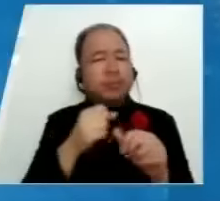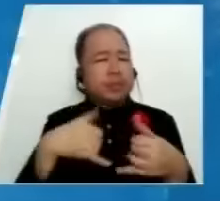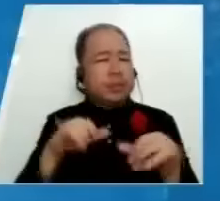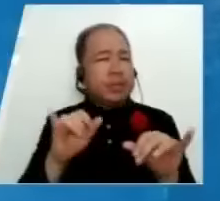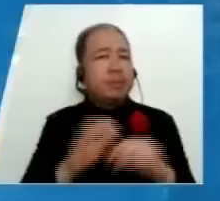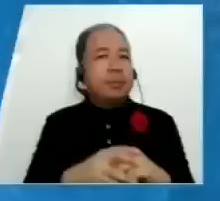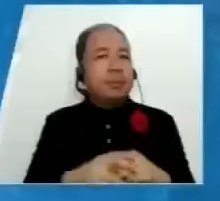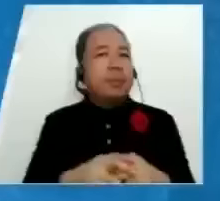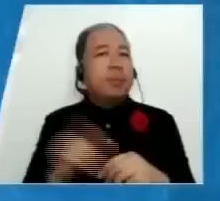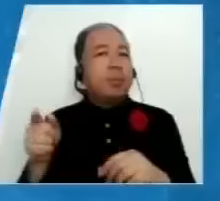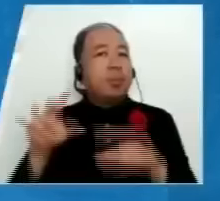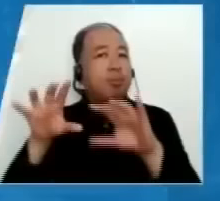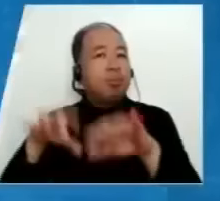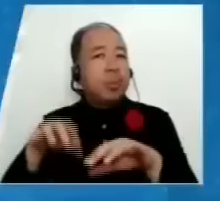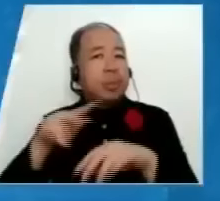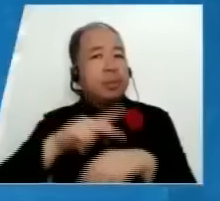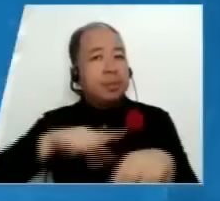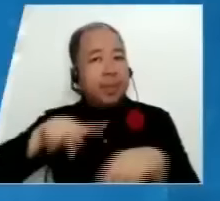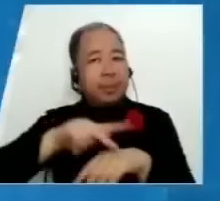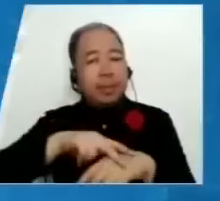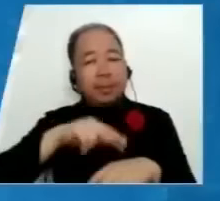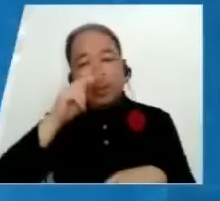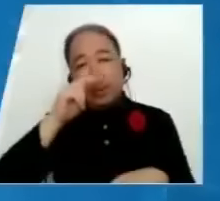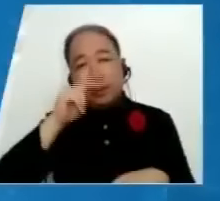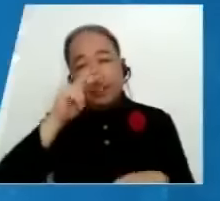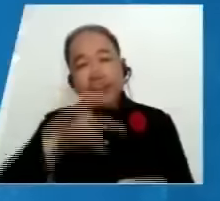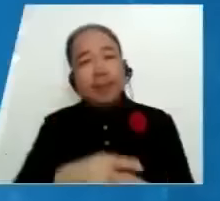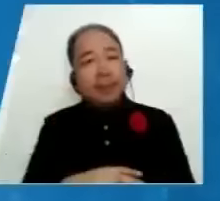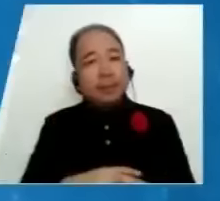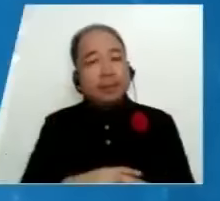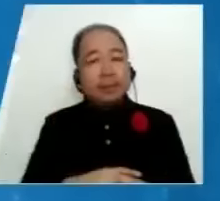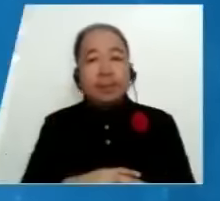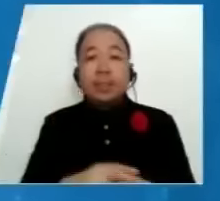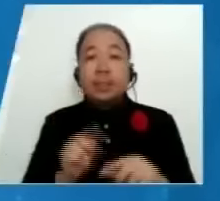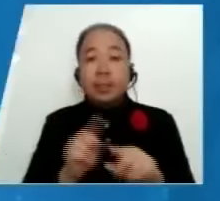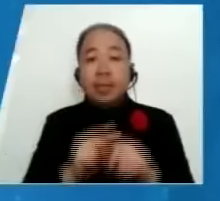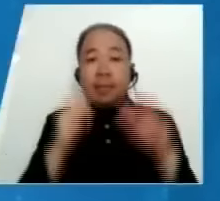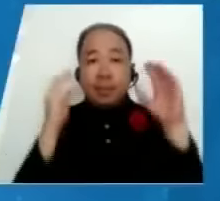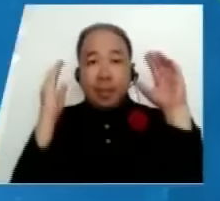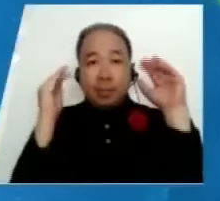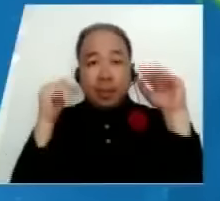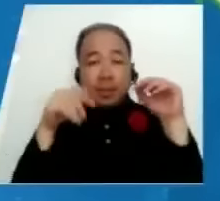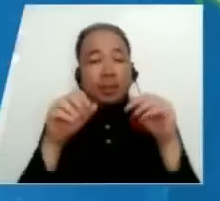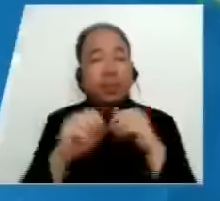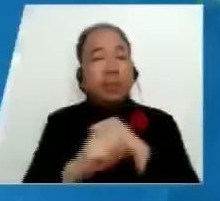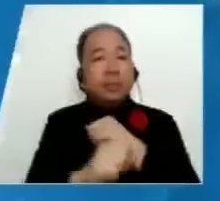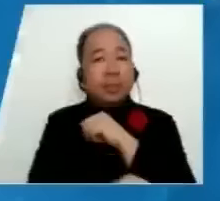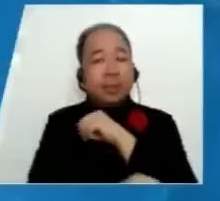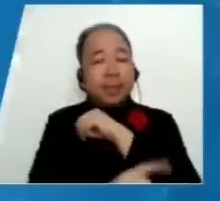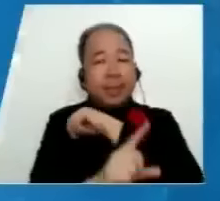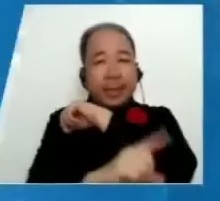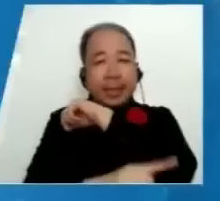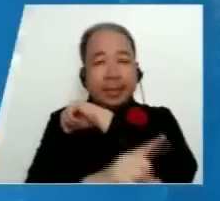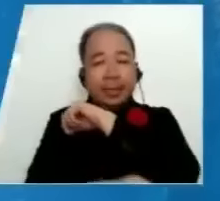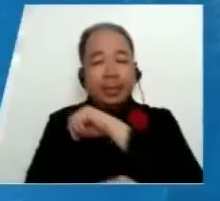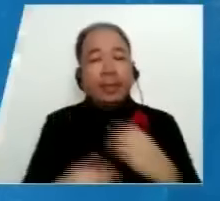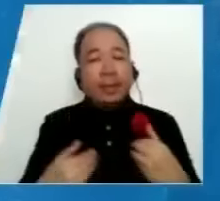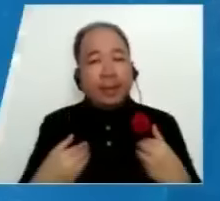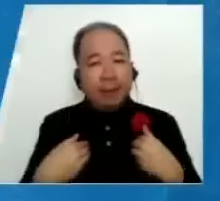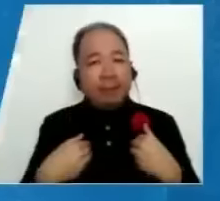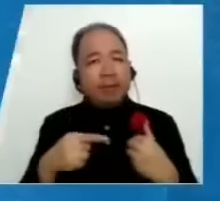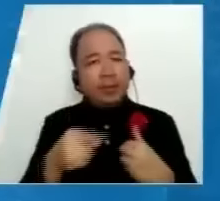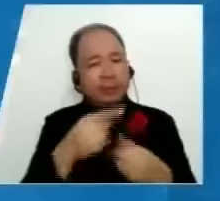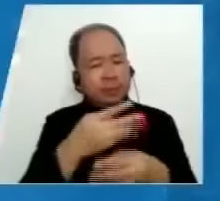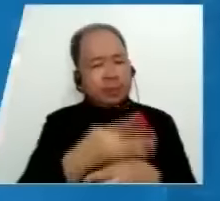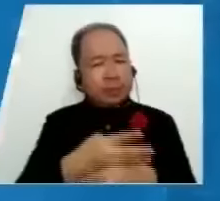yan sa Panay at Negros Island. At inaasahan din po natin yan dito sa may Samar and Leyte provinces. Kaya naman po, ingat pa rin